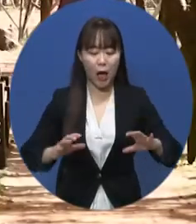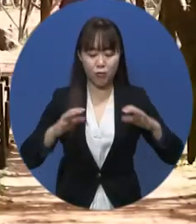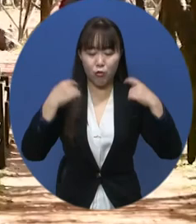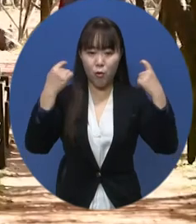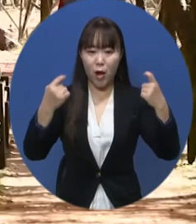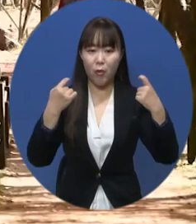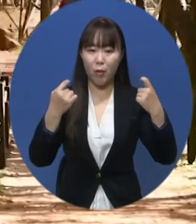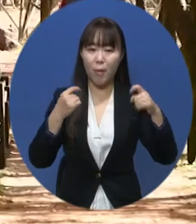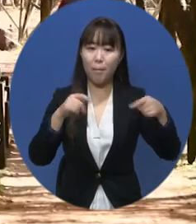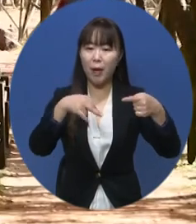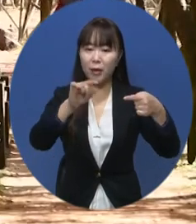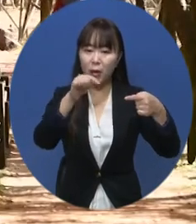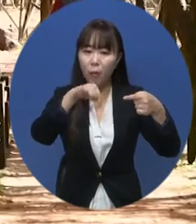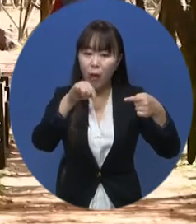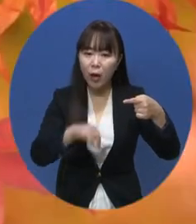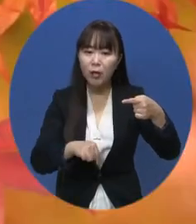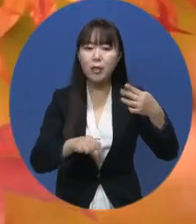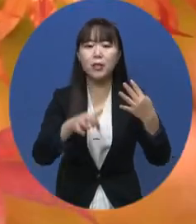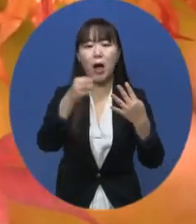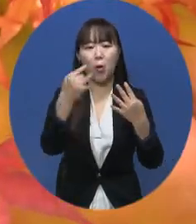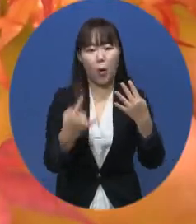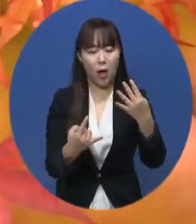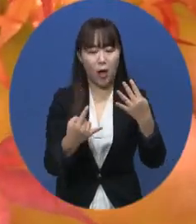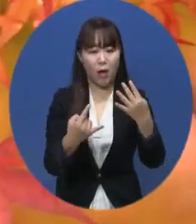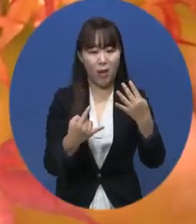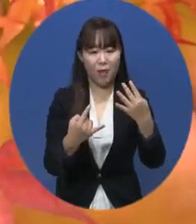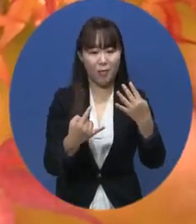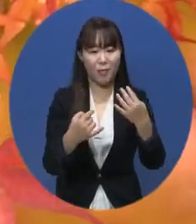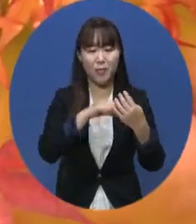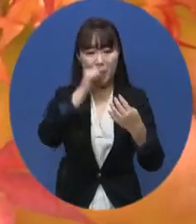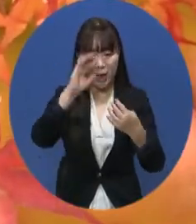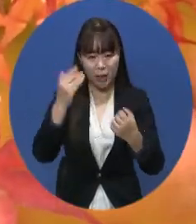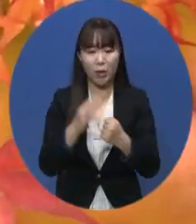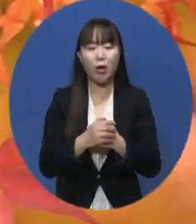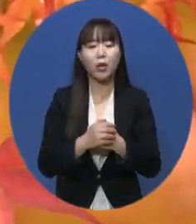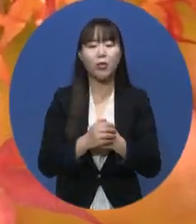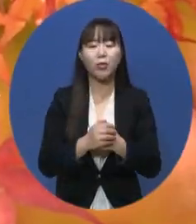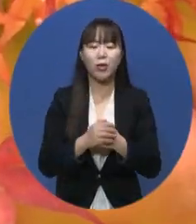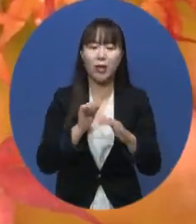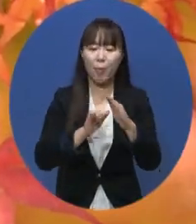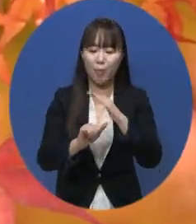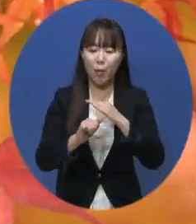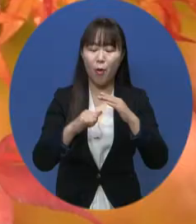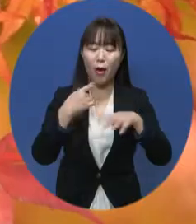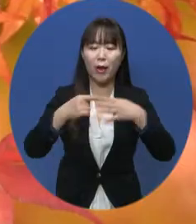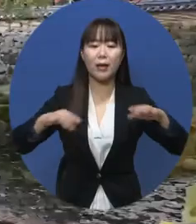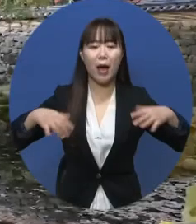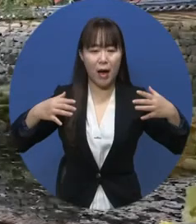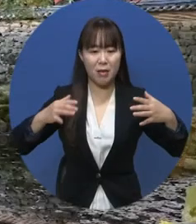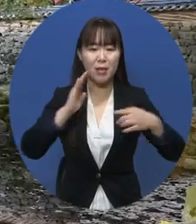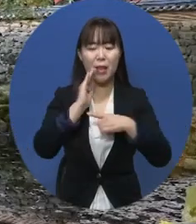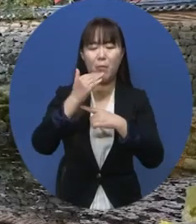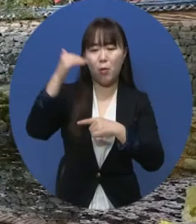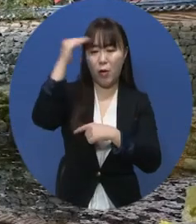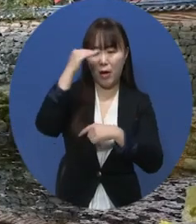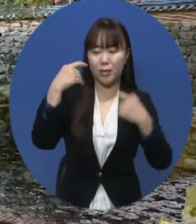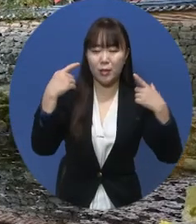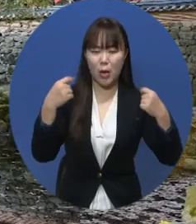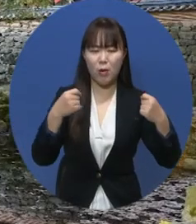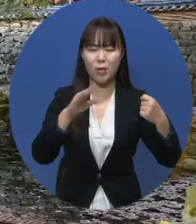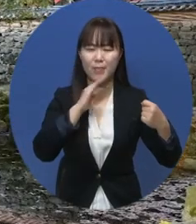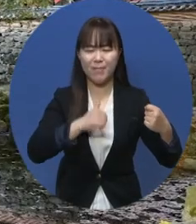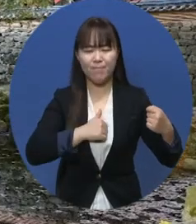한국관광백선에 현재까지 총 4회 선정됐으며 대한민국 대표 가을철 단풍 관광지로서 굳건한